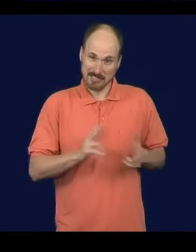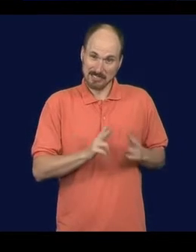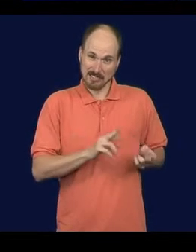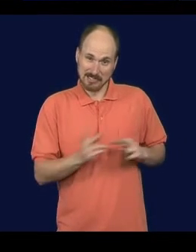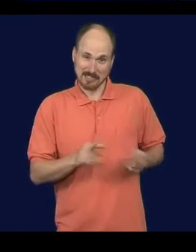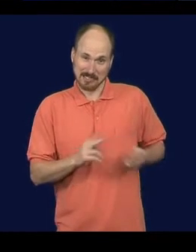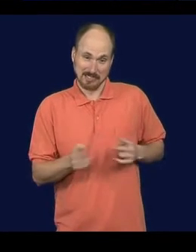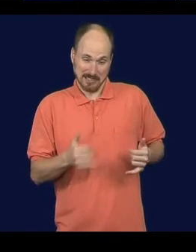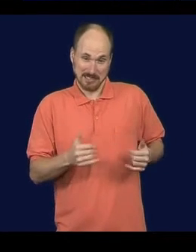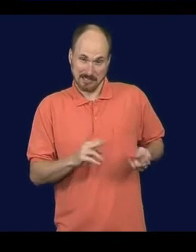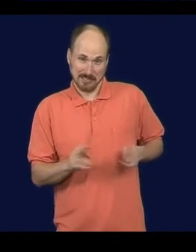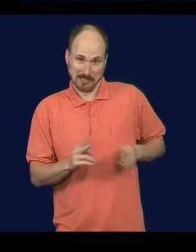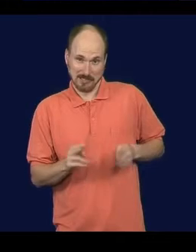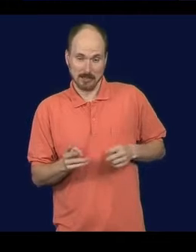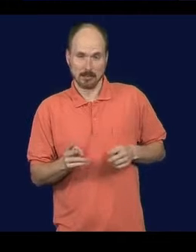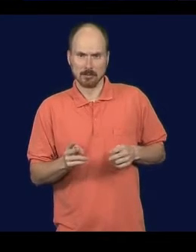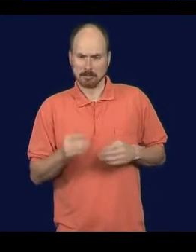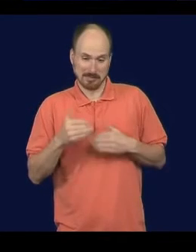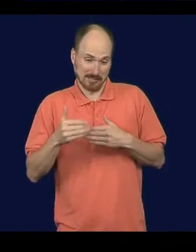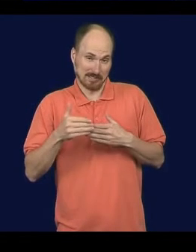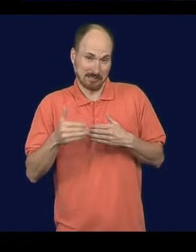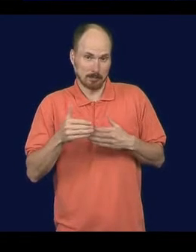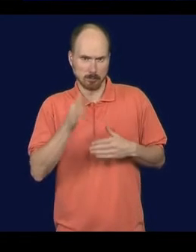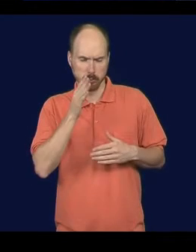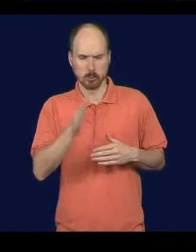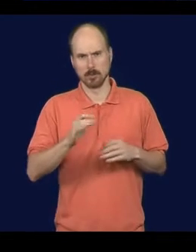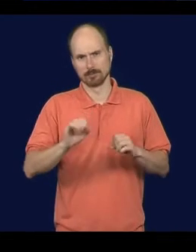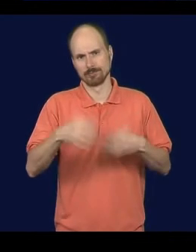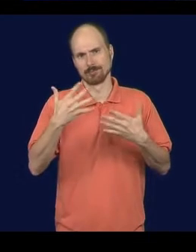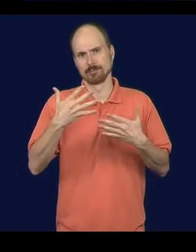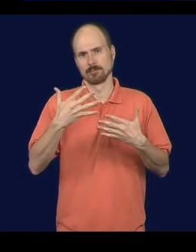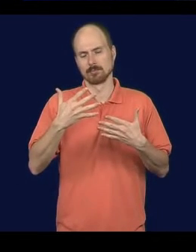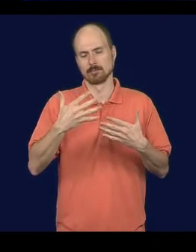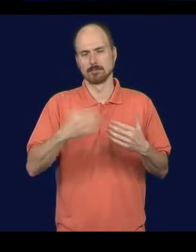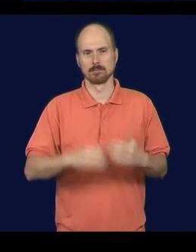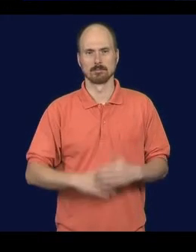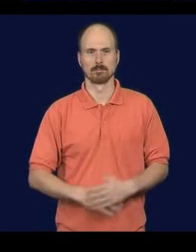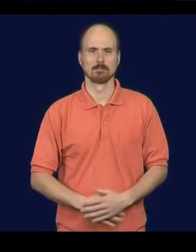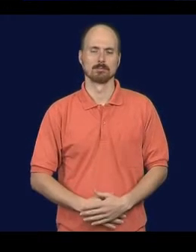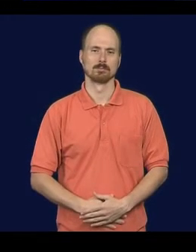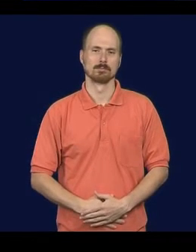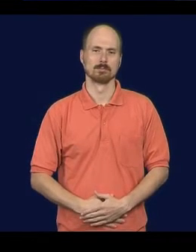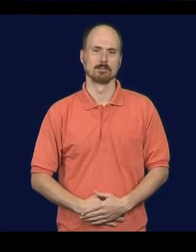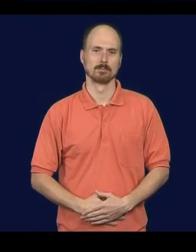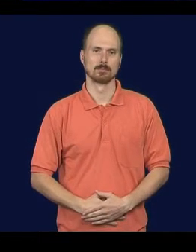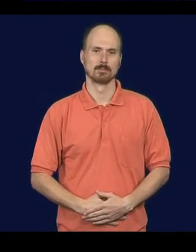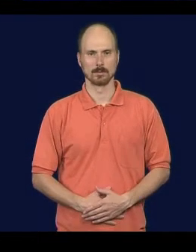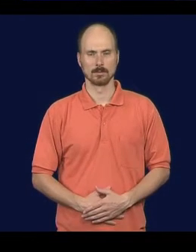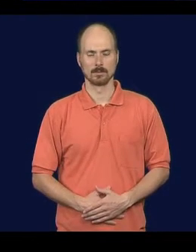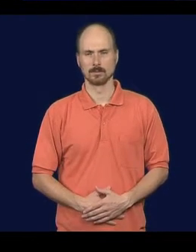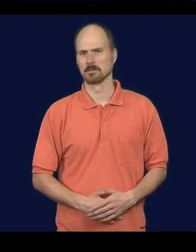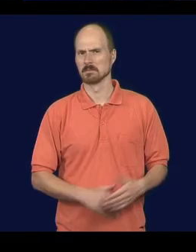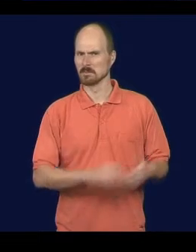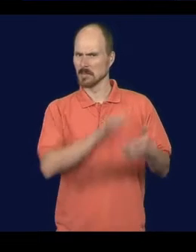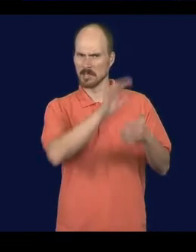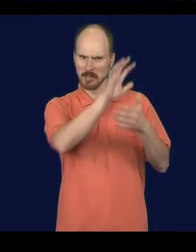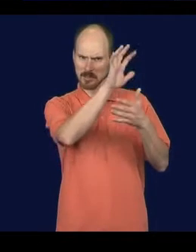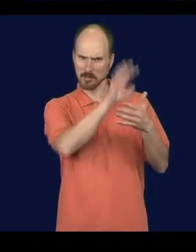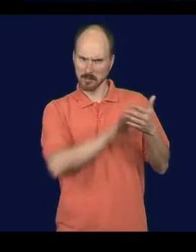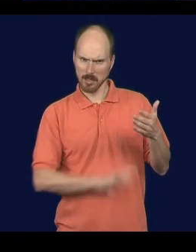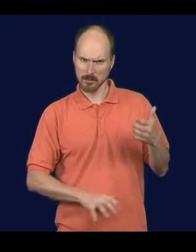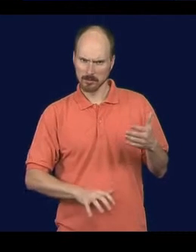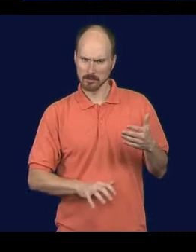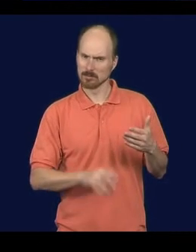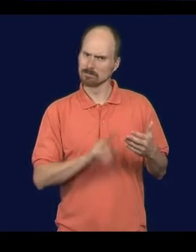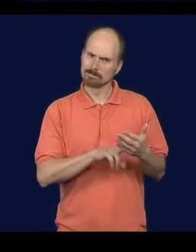nejvíce uznávaná a největší soutěž, co se týče navigačních systémů. Každý rok je